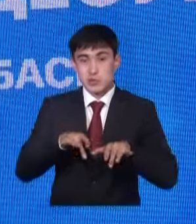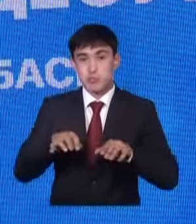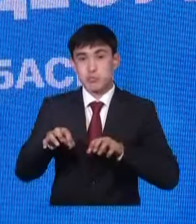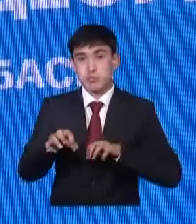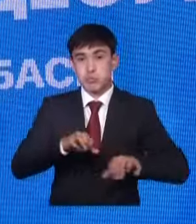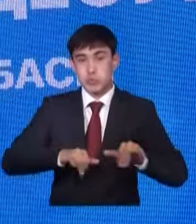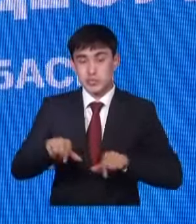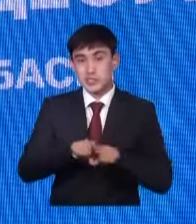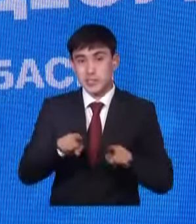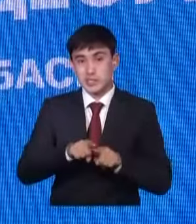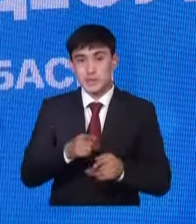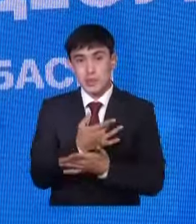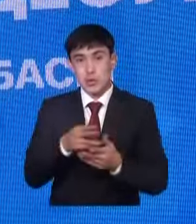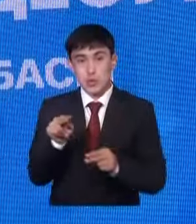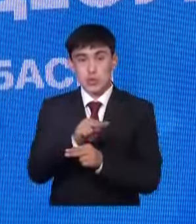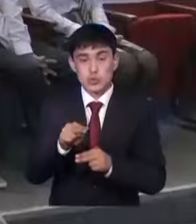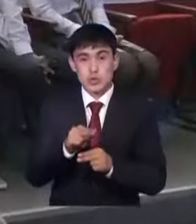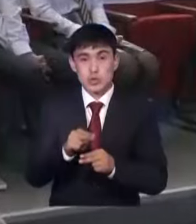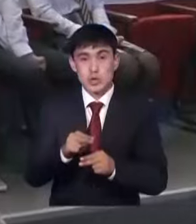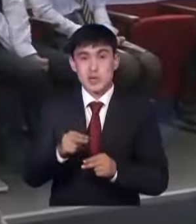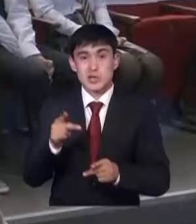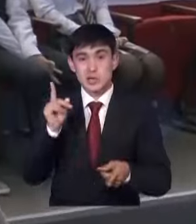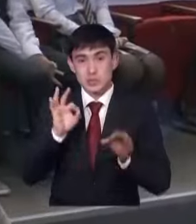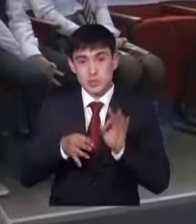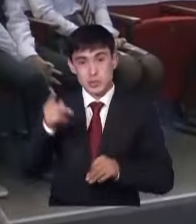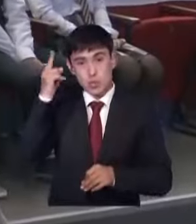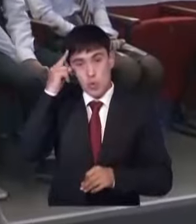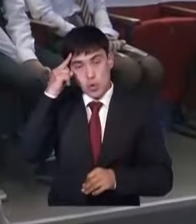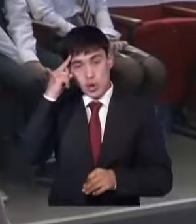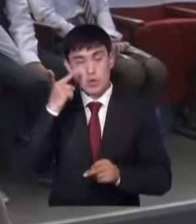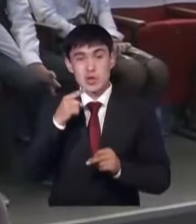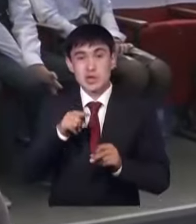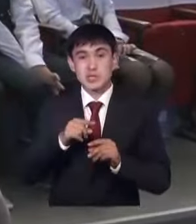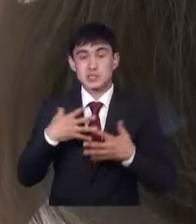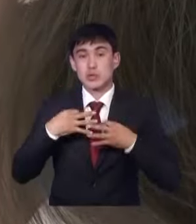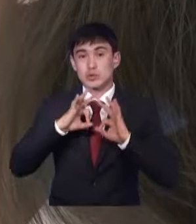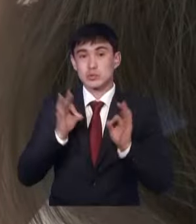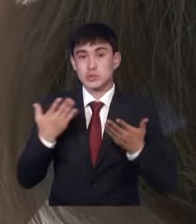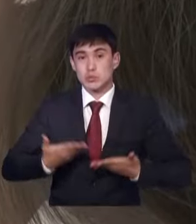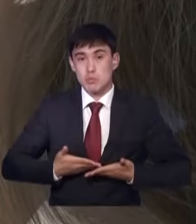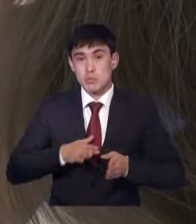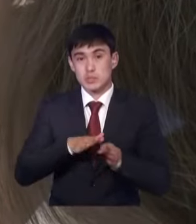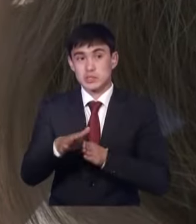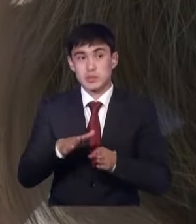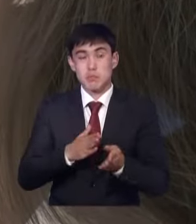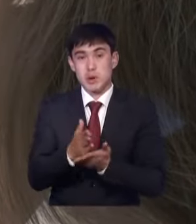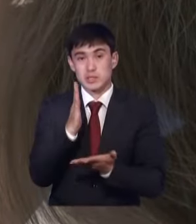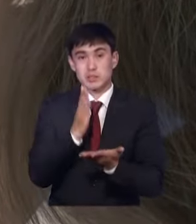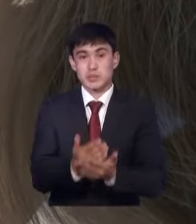құқықтық қаржылық сауаттылыққа оқыту, креативті ойлау, саламатты өмір салтын насихаттау сияқты маңызды бағыттар негізге алынған.